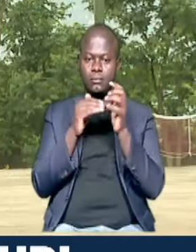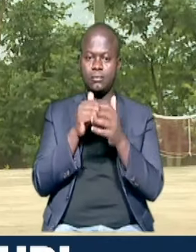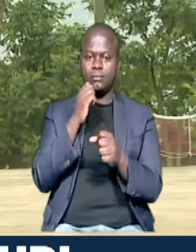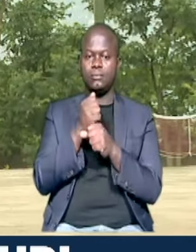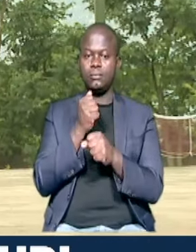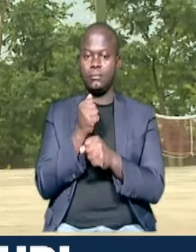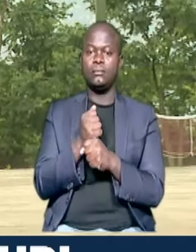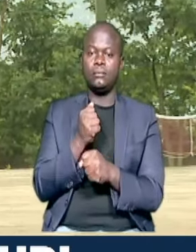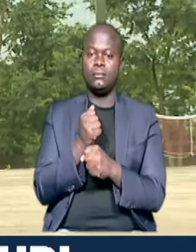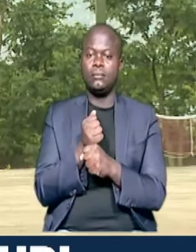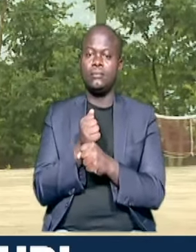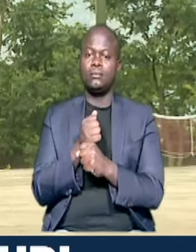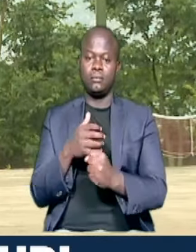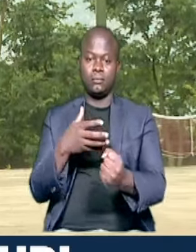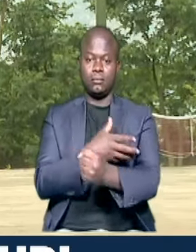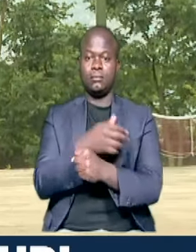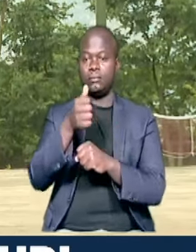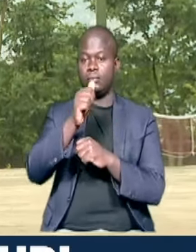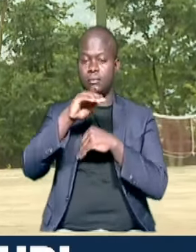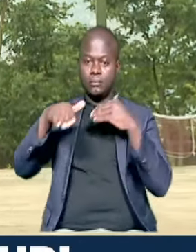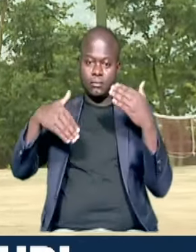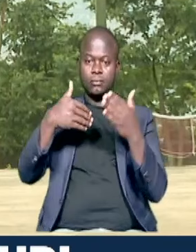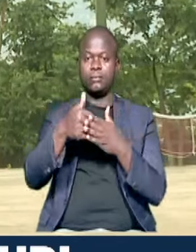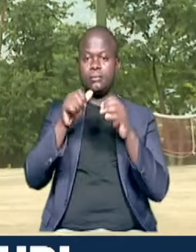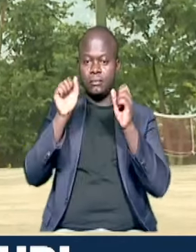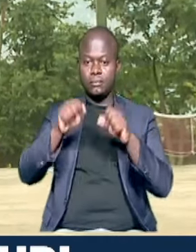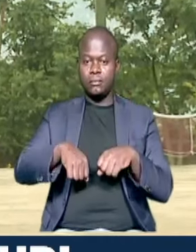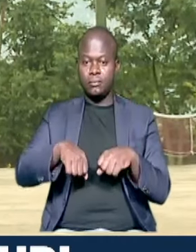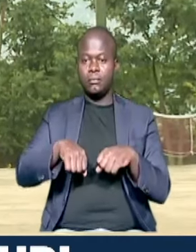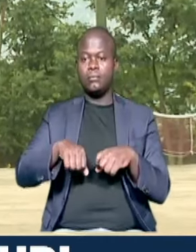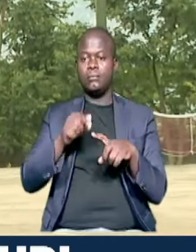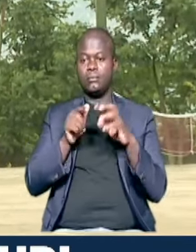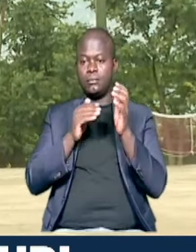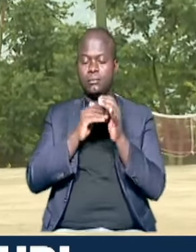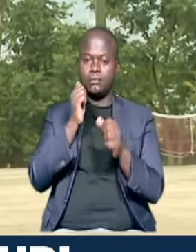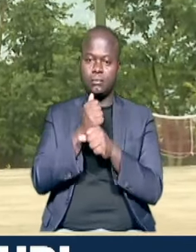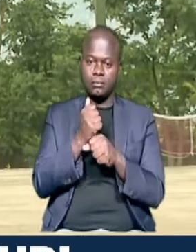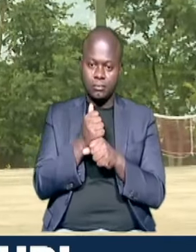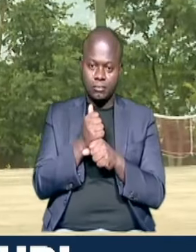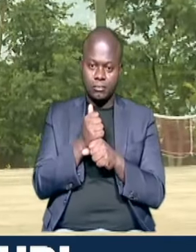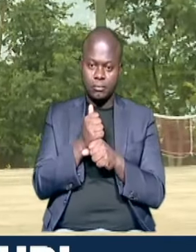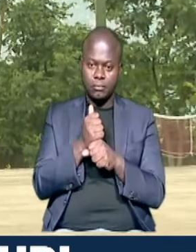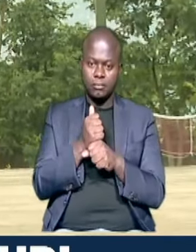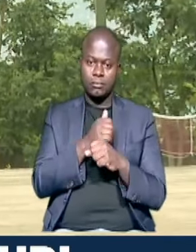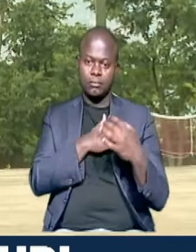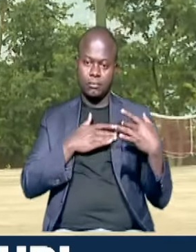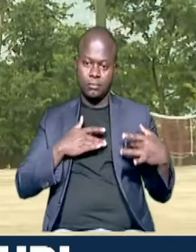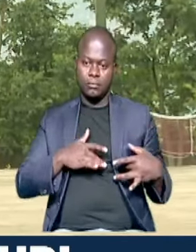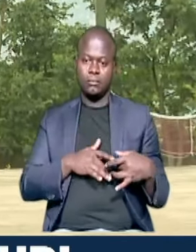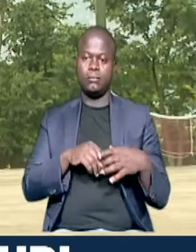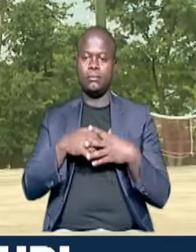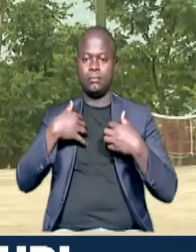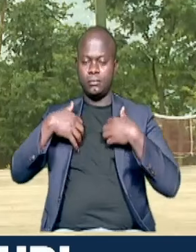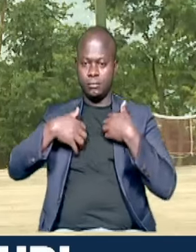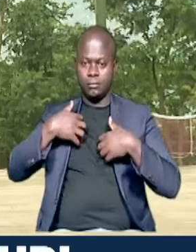akagikorana imbaraga ze zose ashoboye, akagikorana umutima